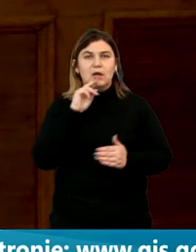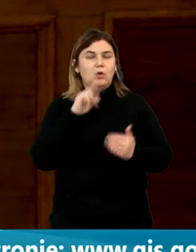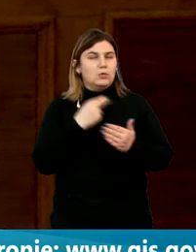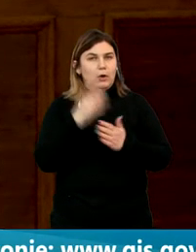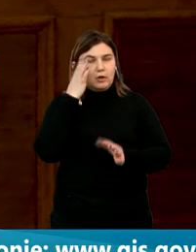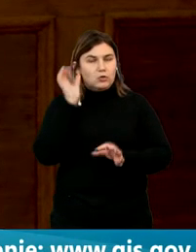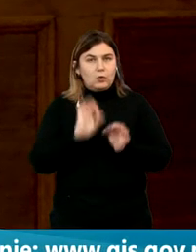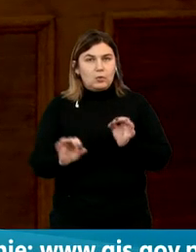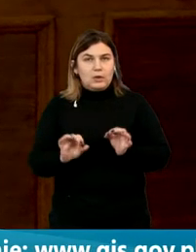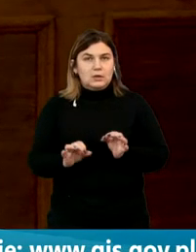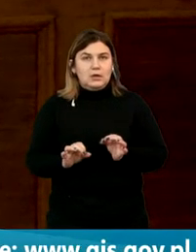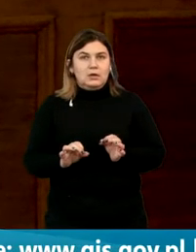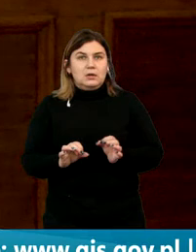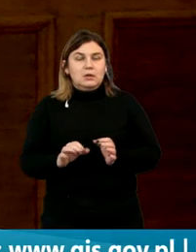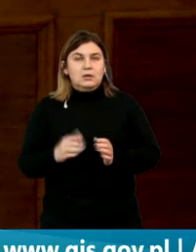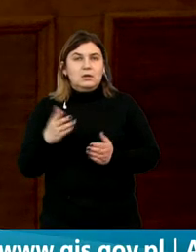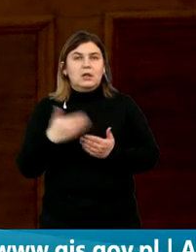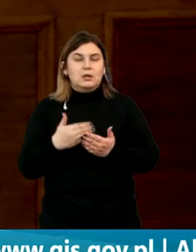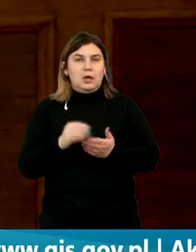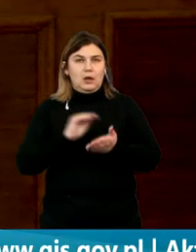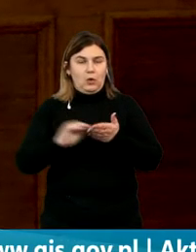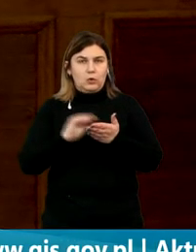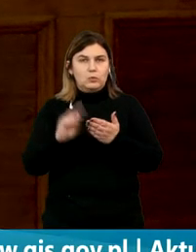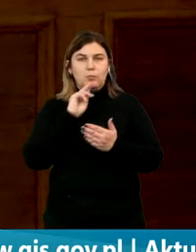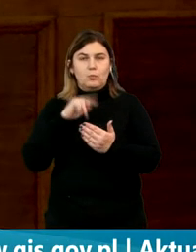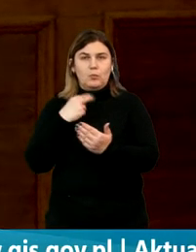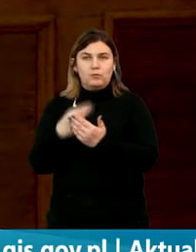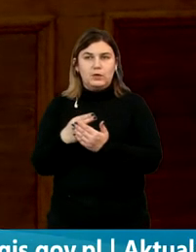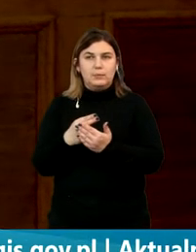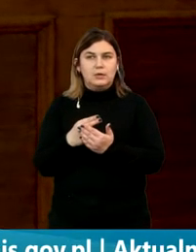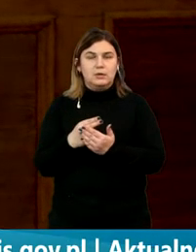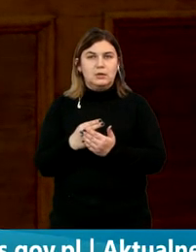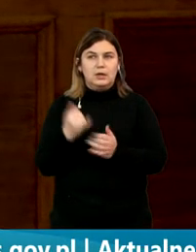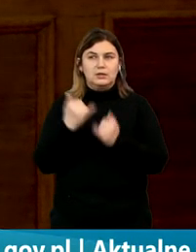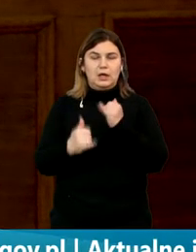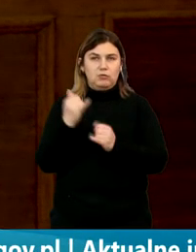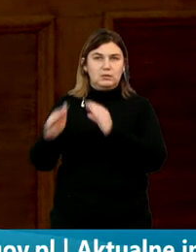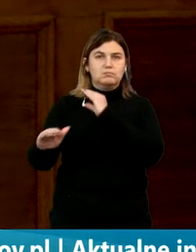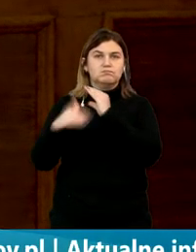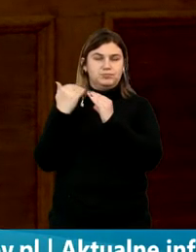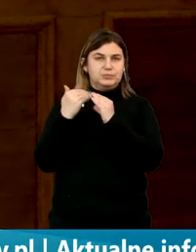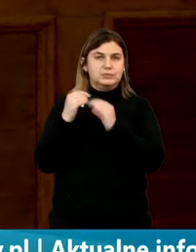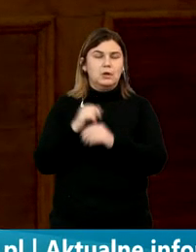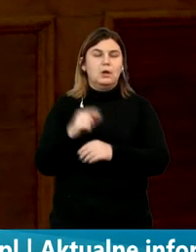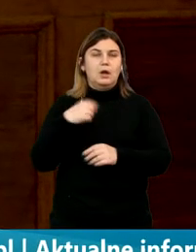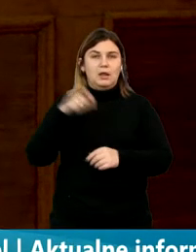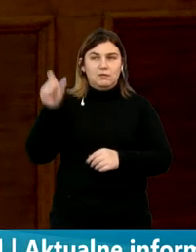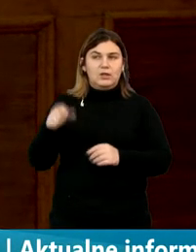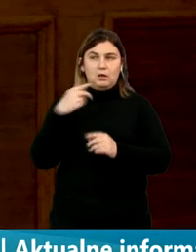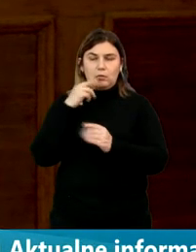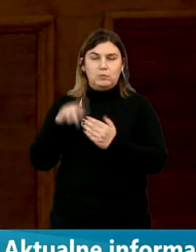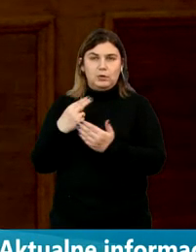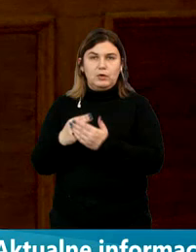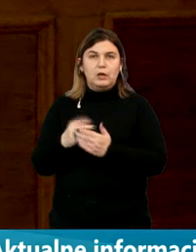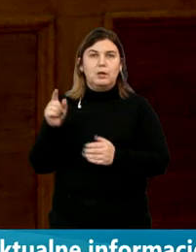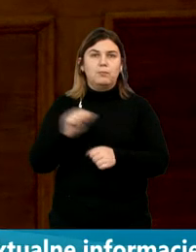dokładnie, dlatego pozwoli pan, że odpiszemy panu, jeśli pan do nas napisze, odpiszemy panu indywidualnie,